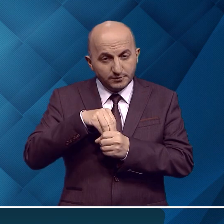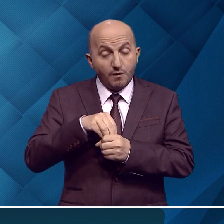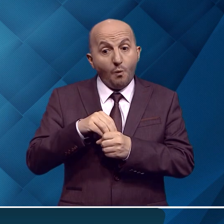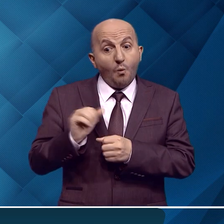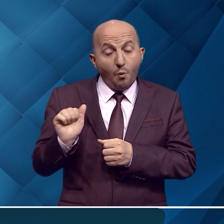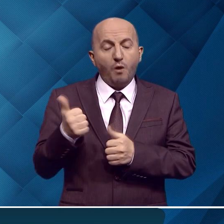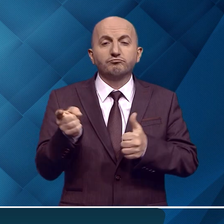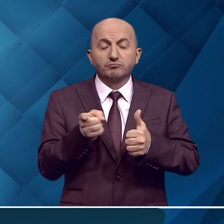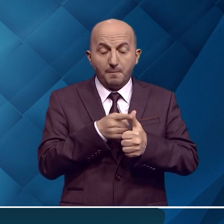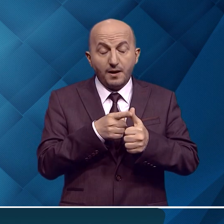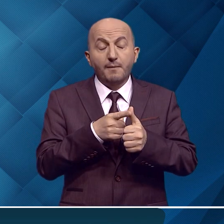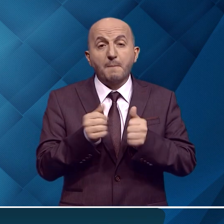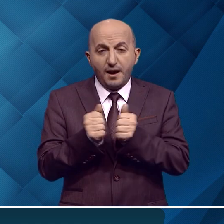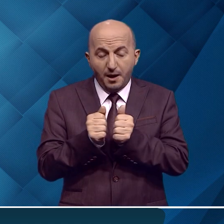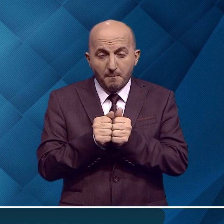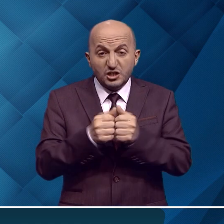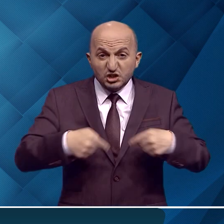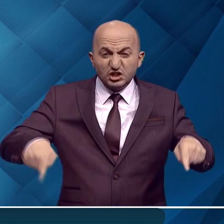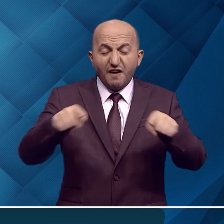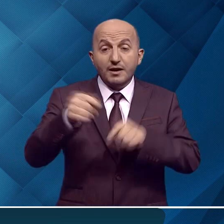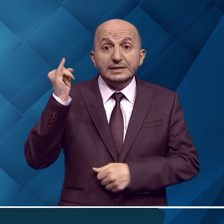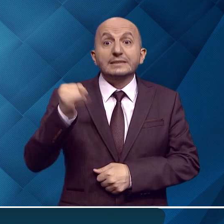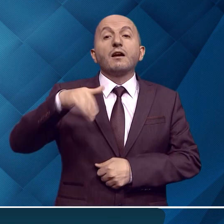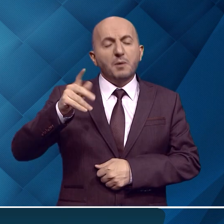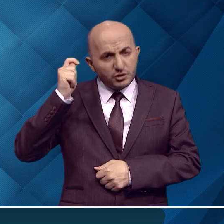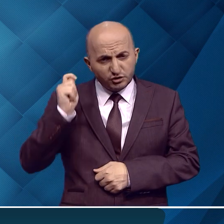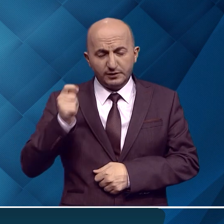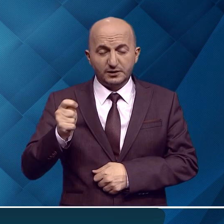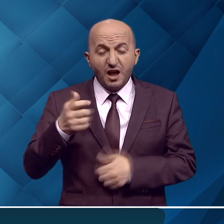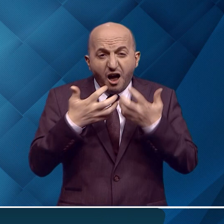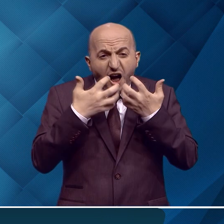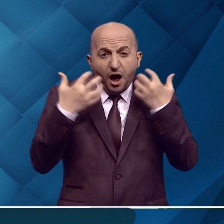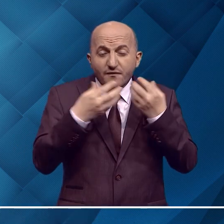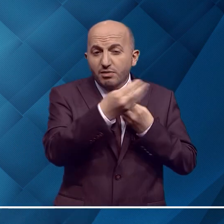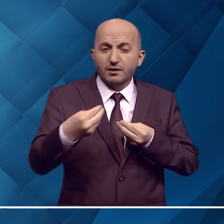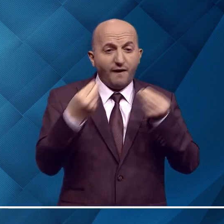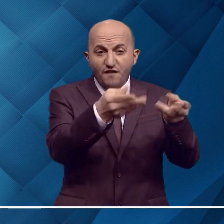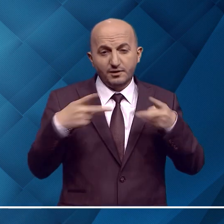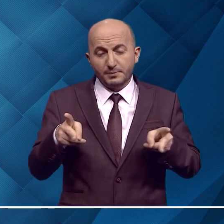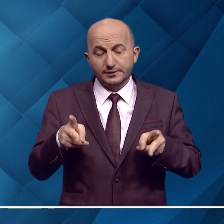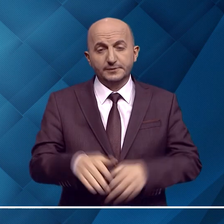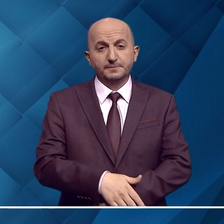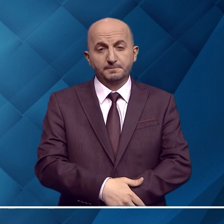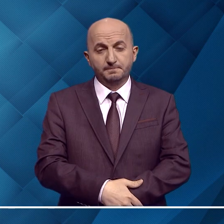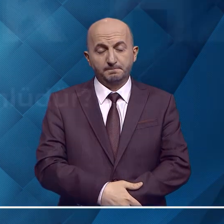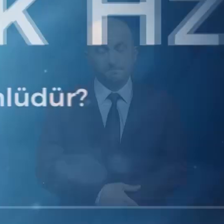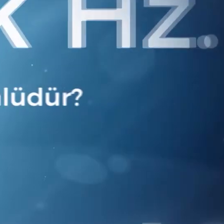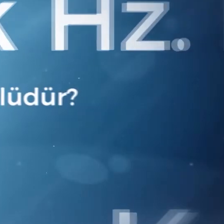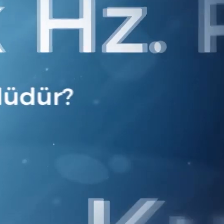açısından öncelikli olmakla beraber çevreyi kirletmemek kaydıyla hayvanlara da verilebilir.